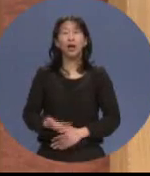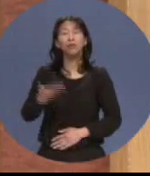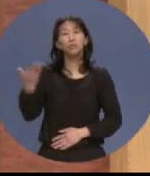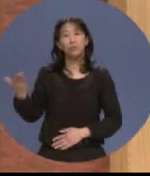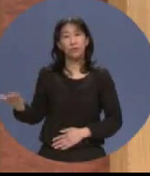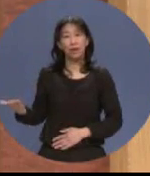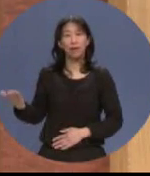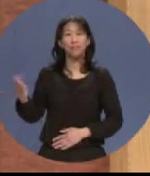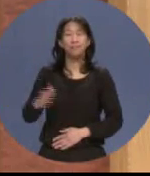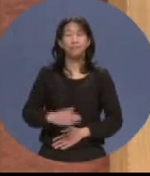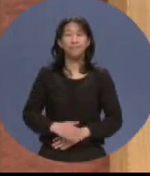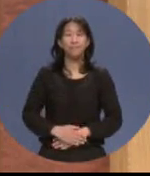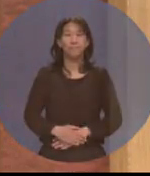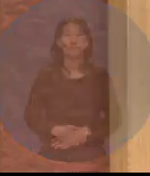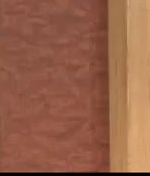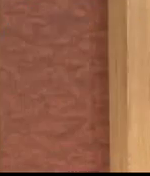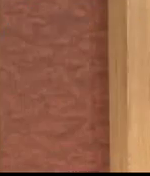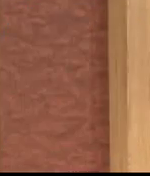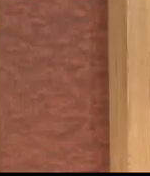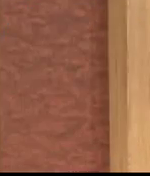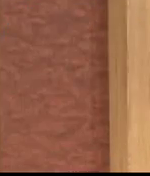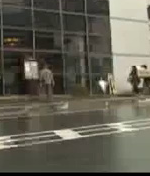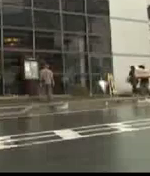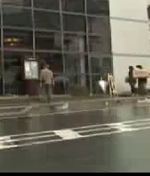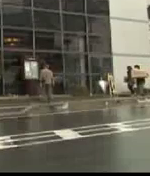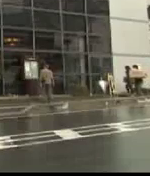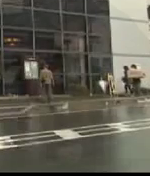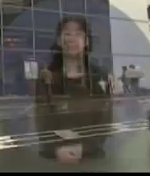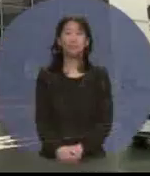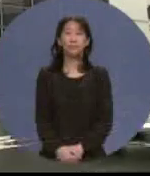では続いての話題です。